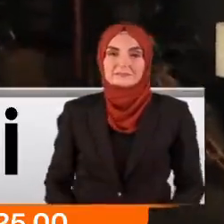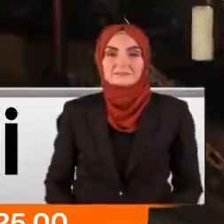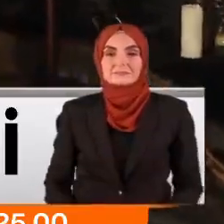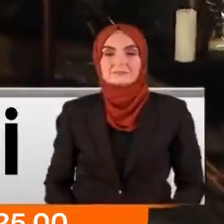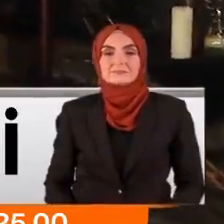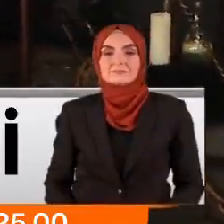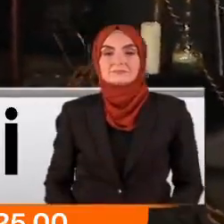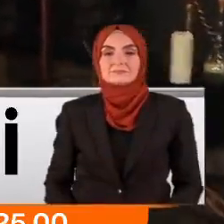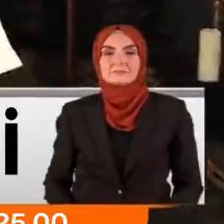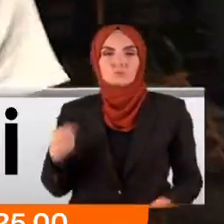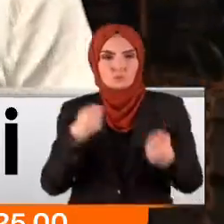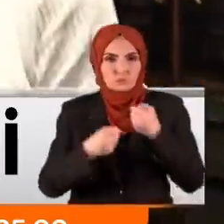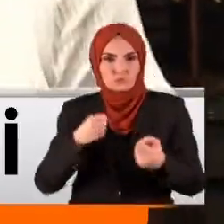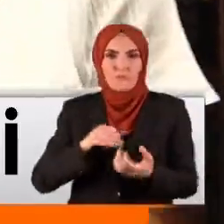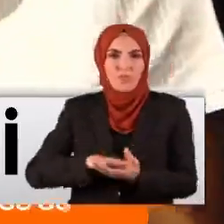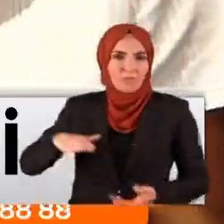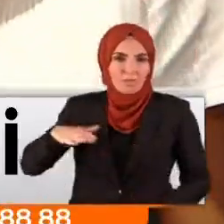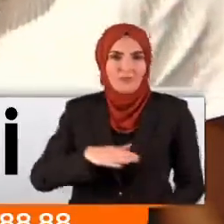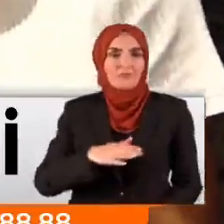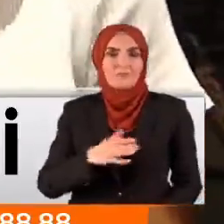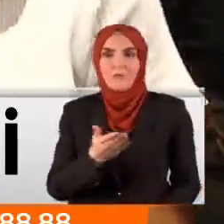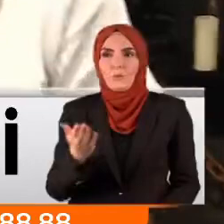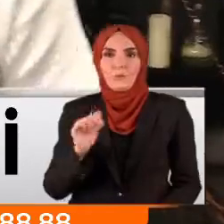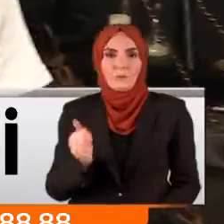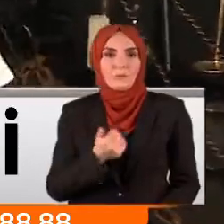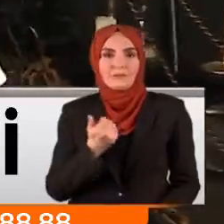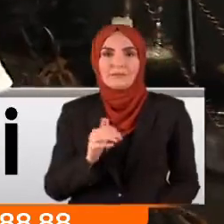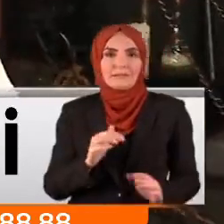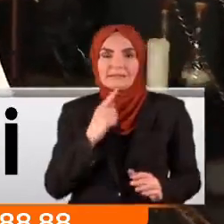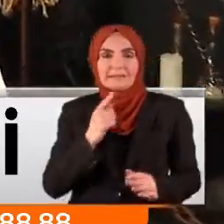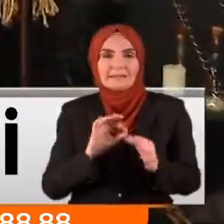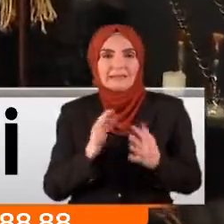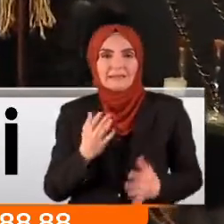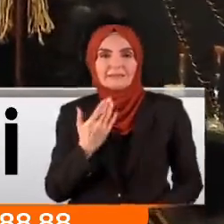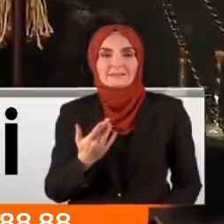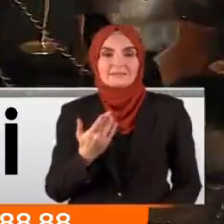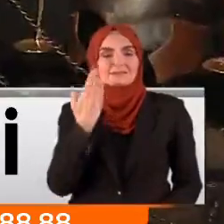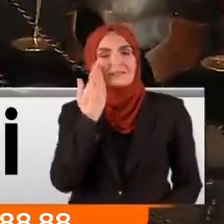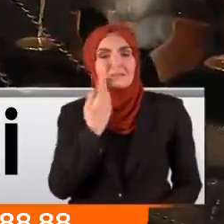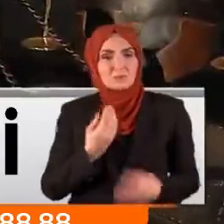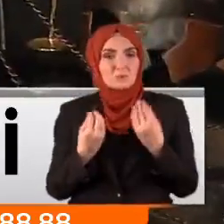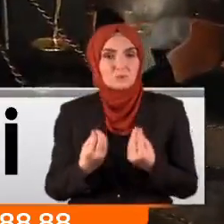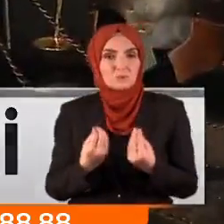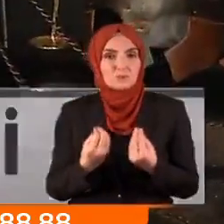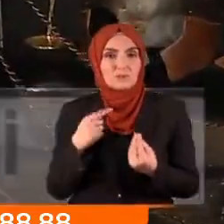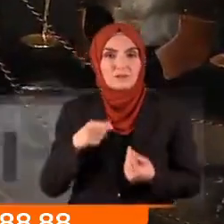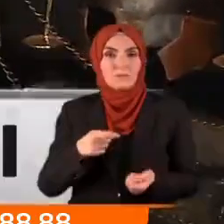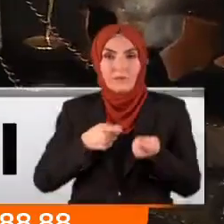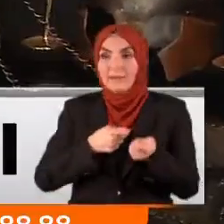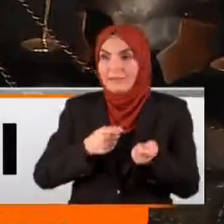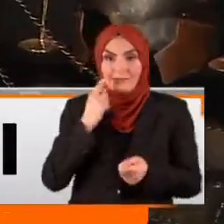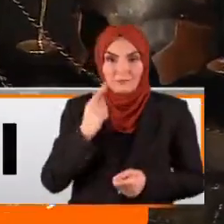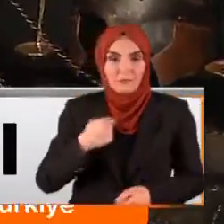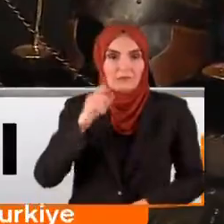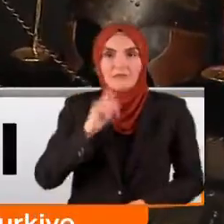Yumruklar, tekmeler havalarda uçuşuyor burada. Evet. Sen neler söyleyeceksin? Gayet iyi. Aslında keyifli bir yönü de var. Bu akademiyle beraber ilk kez böyle bir deneyime